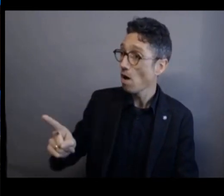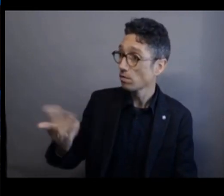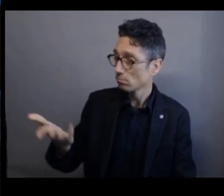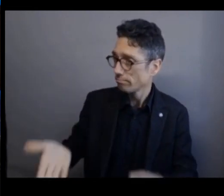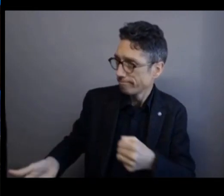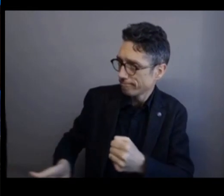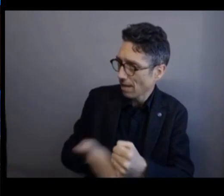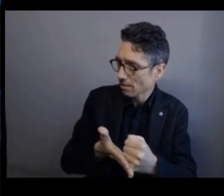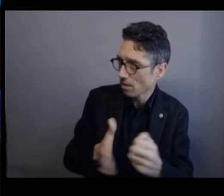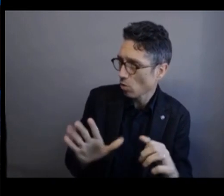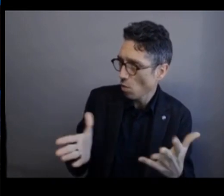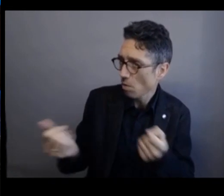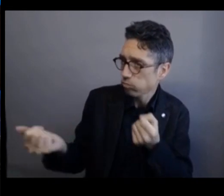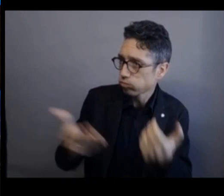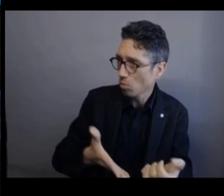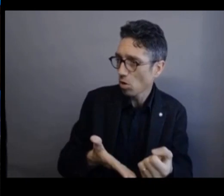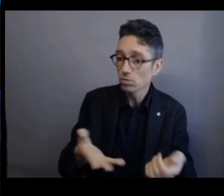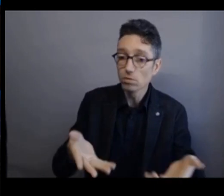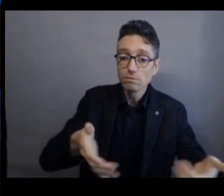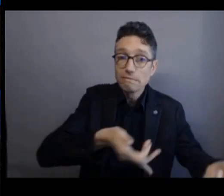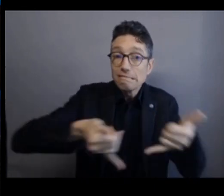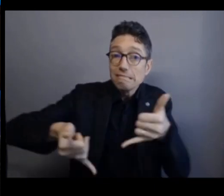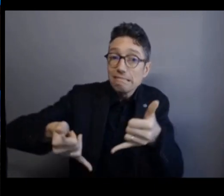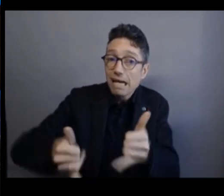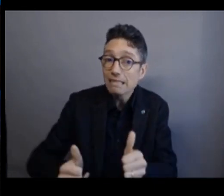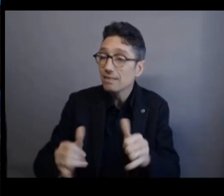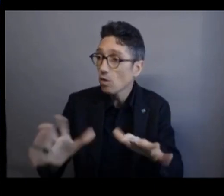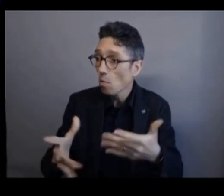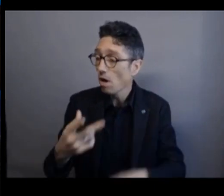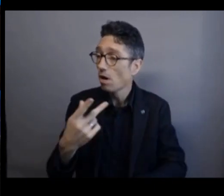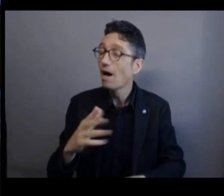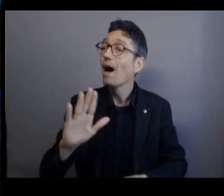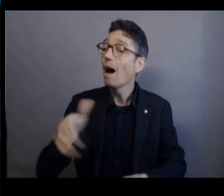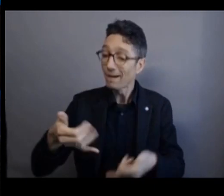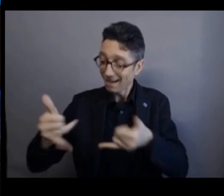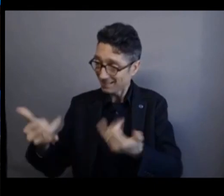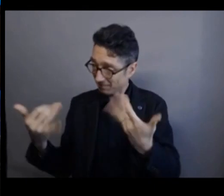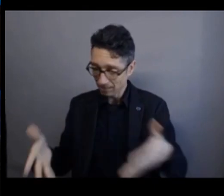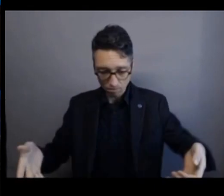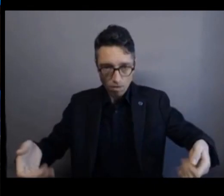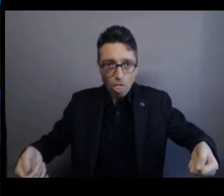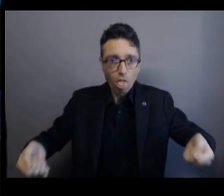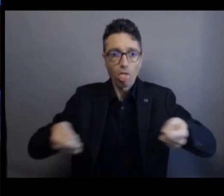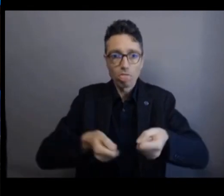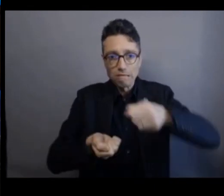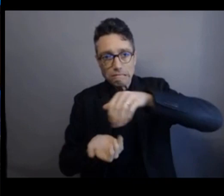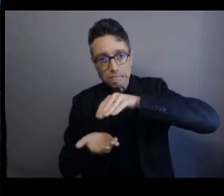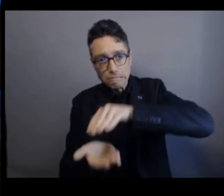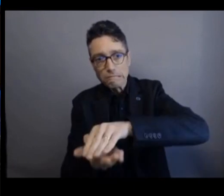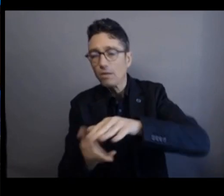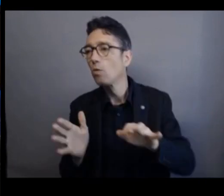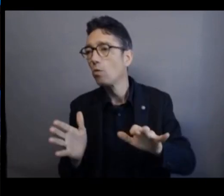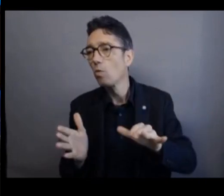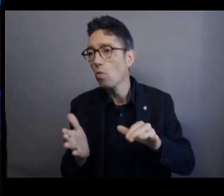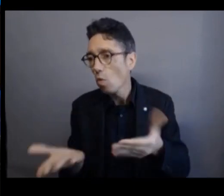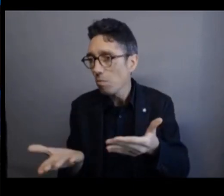lui proposez de s'asseoir dans le véhicule, comment vous pliez son fauteuil, et comment vous vous assurez aussi, on parlait d'urbanisme et de comment on conçoit